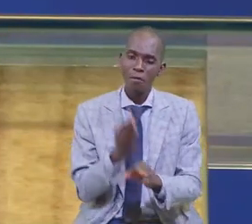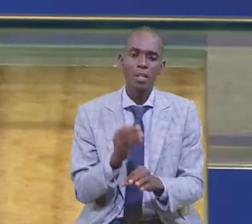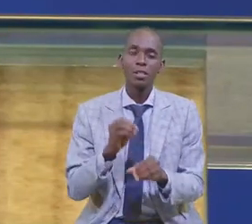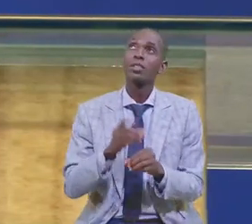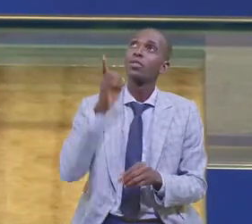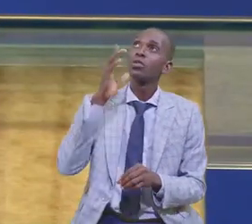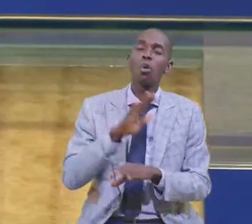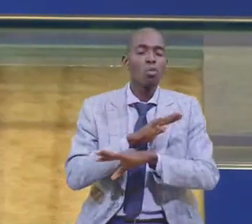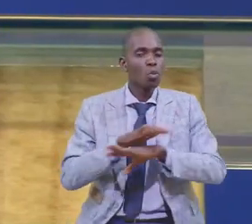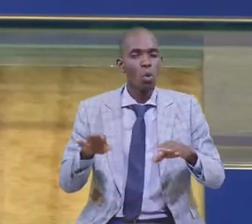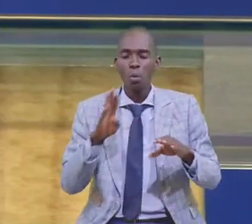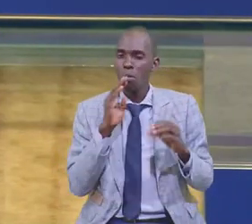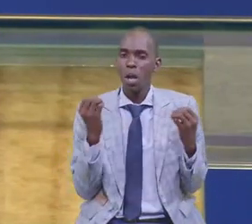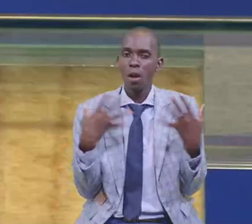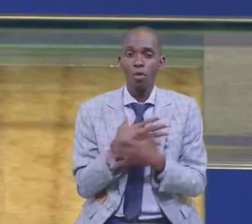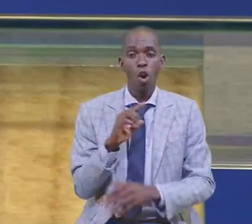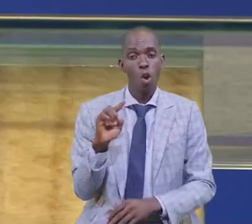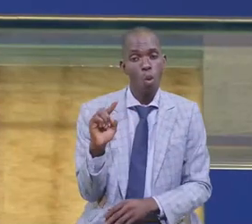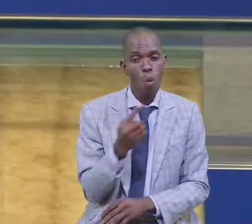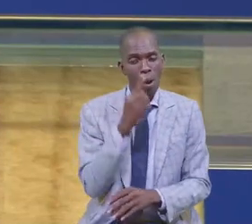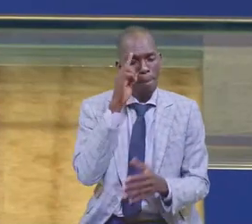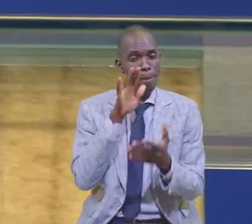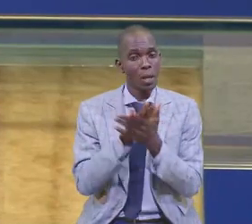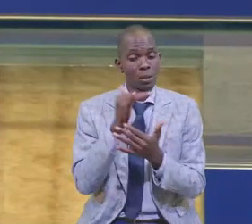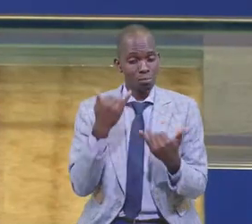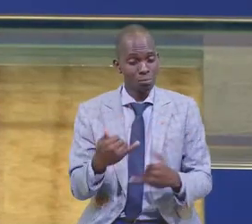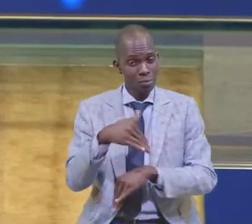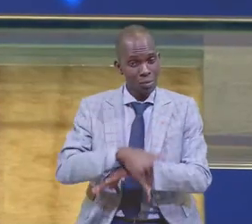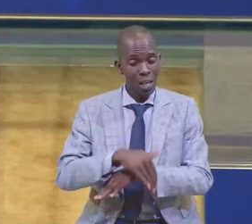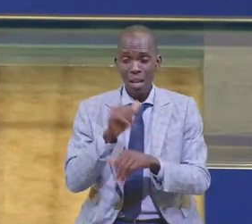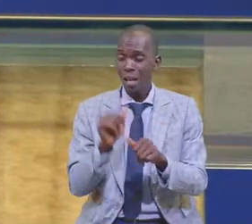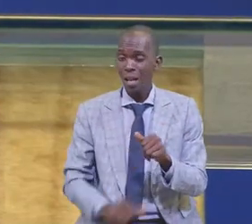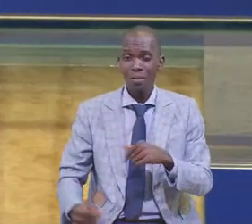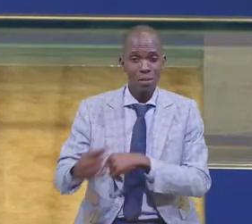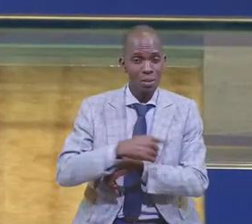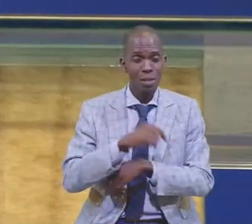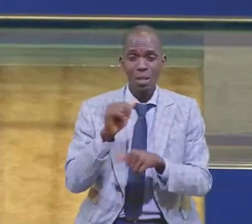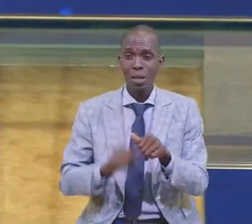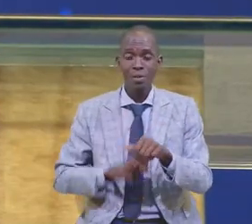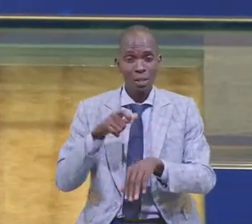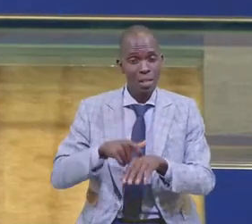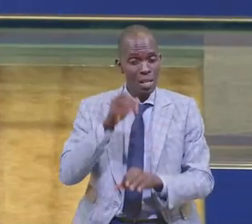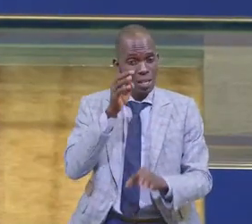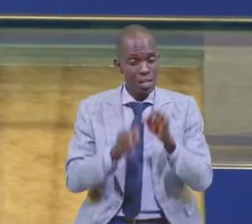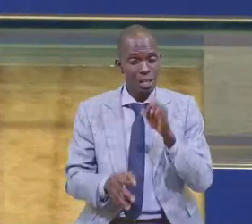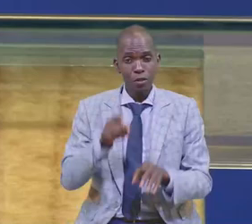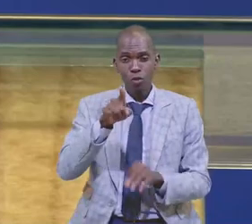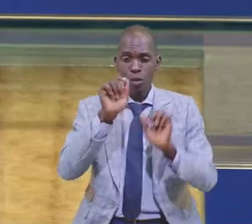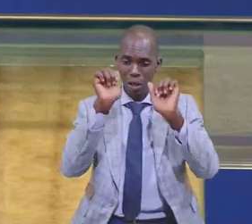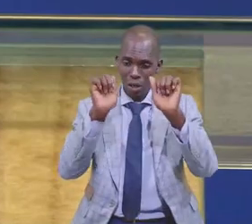Ne crains pas, crois seulement. Et ce soir, et à tout moment dans votre vie, et dis